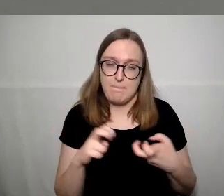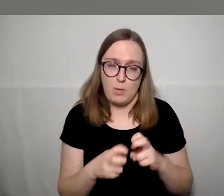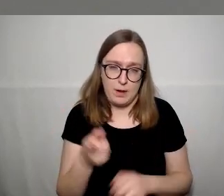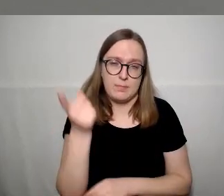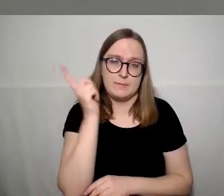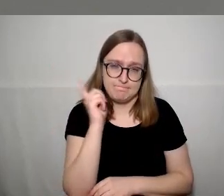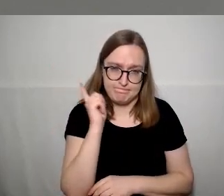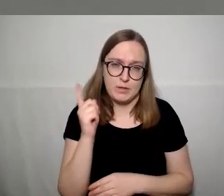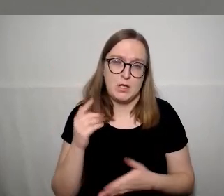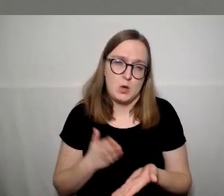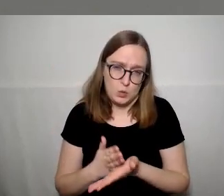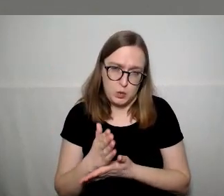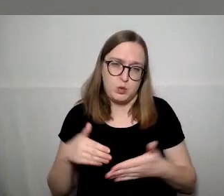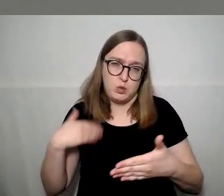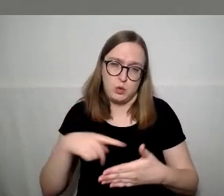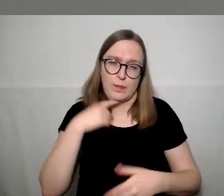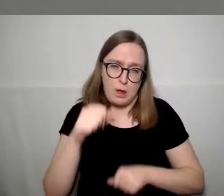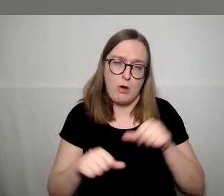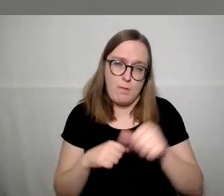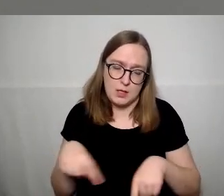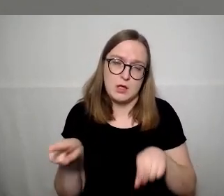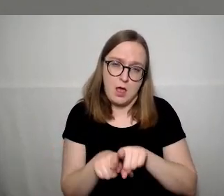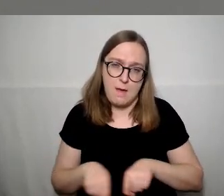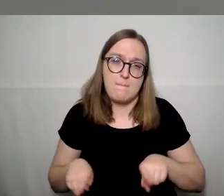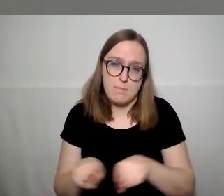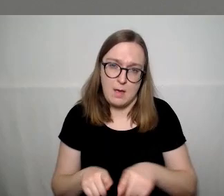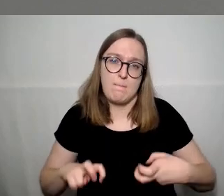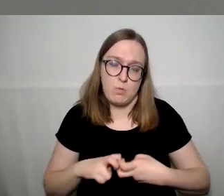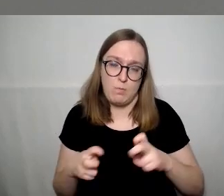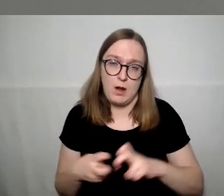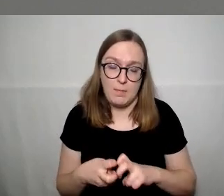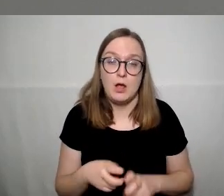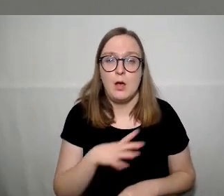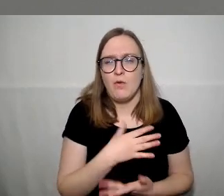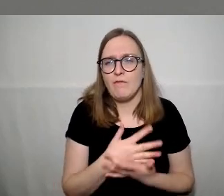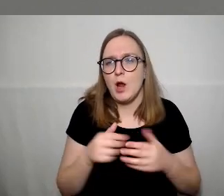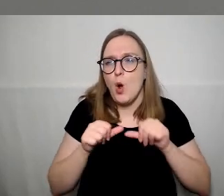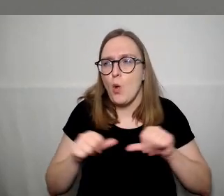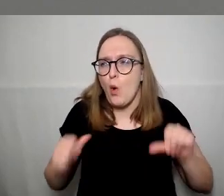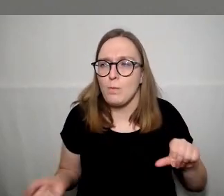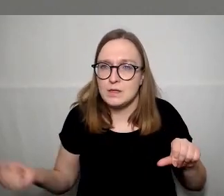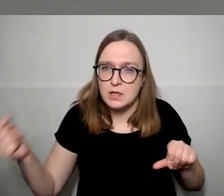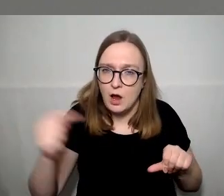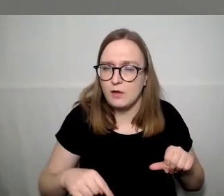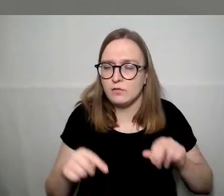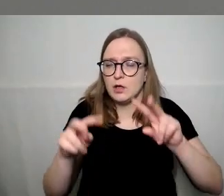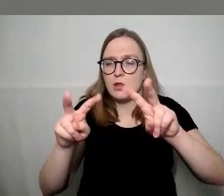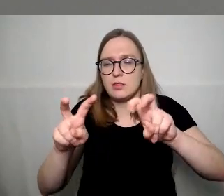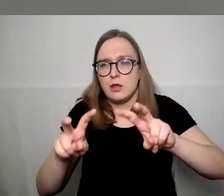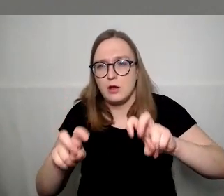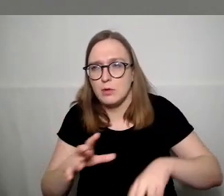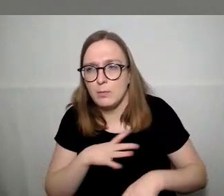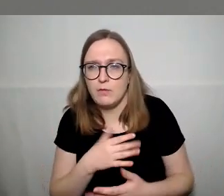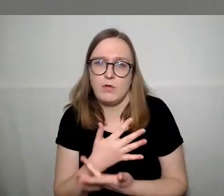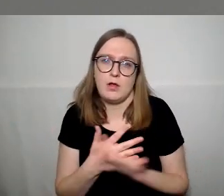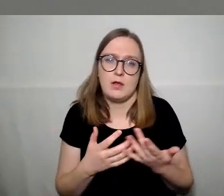Labai, na jau čia ne vienerius metus tęsiasi. Buvo įvairių ir komisijų atvažiavę, ir tyrimus darė, ir